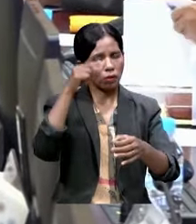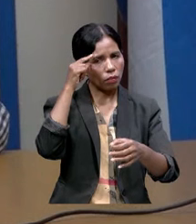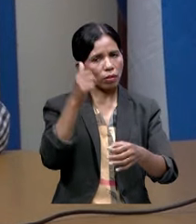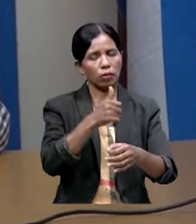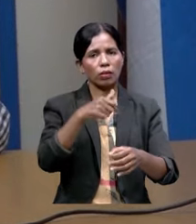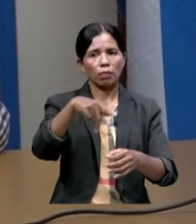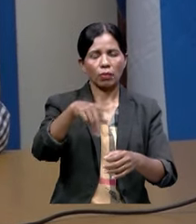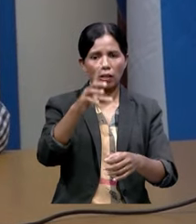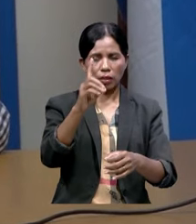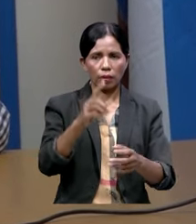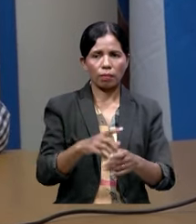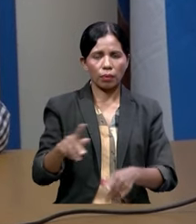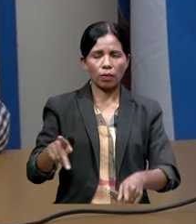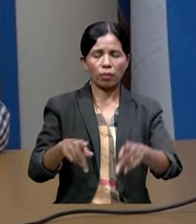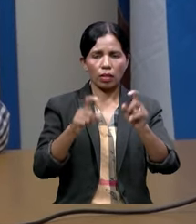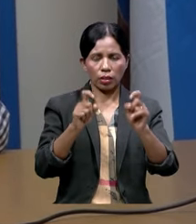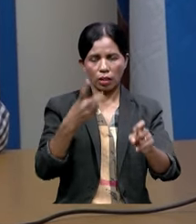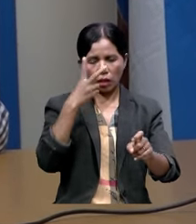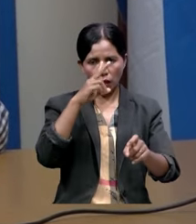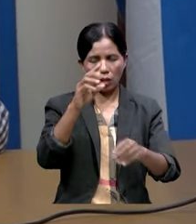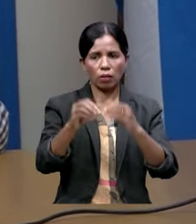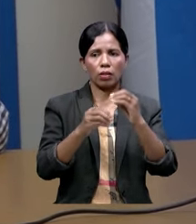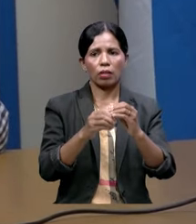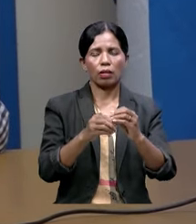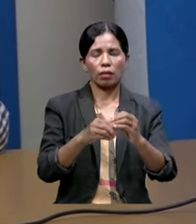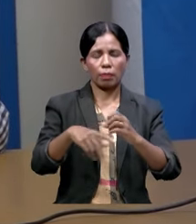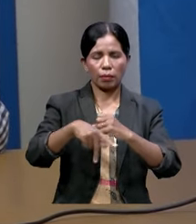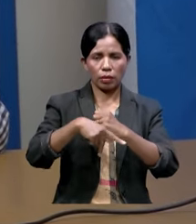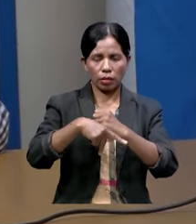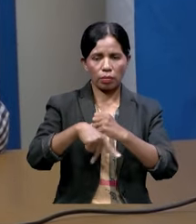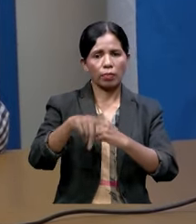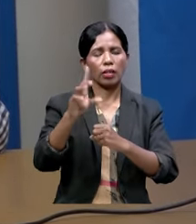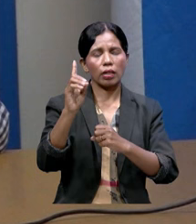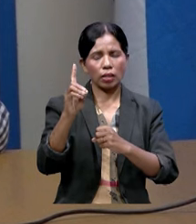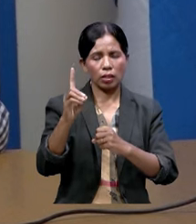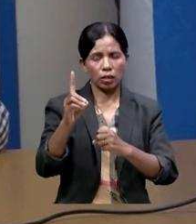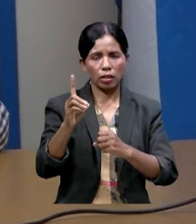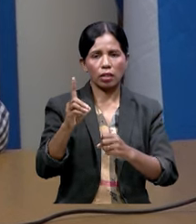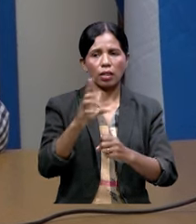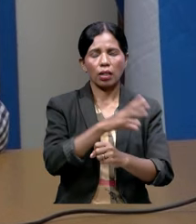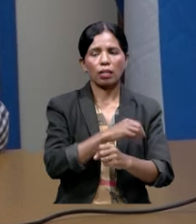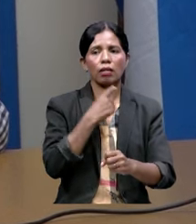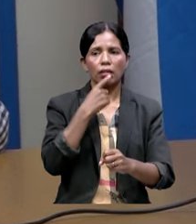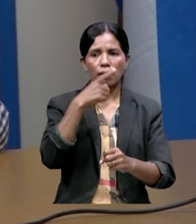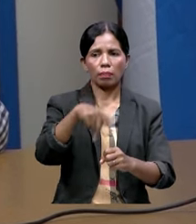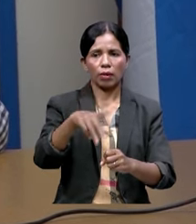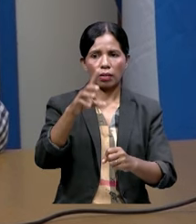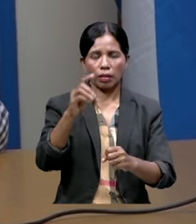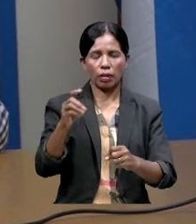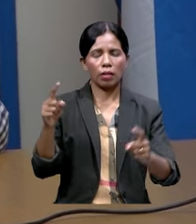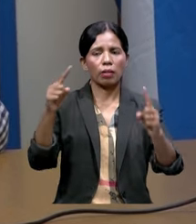PD. Publiko ten kesere entende di dia PD ini ne prinsipu sira. PD ne sempre dehan PD ne ba